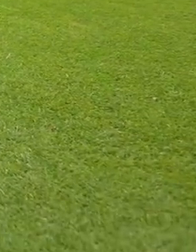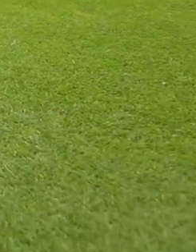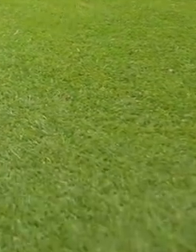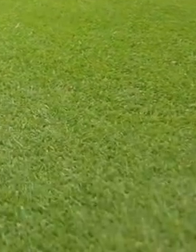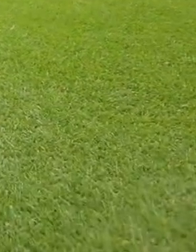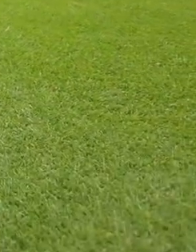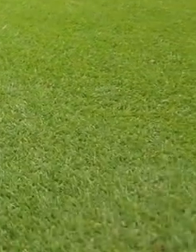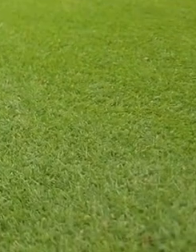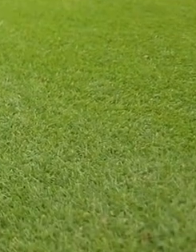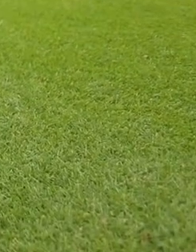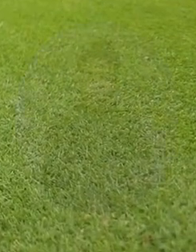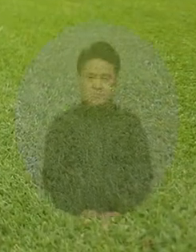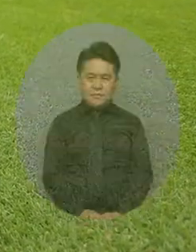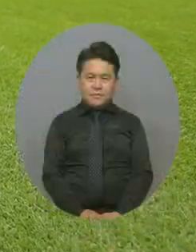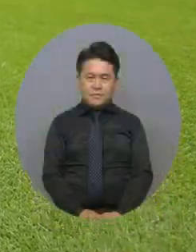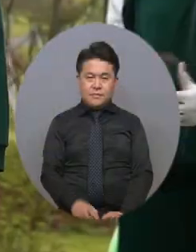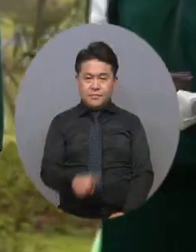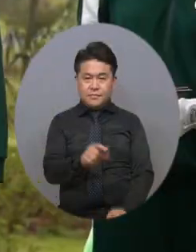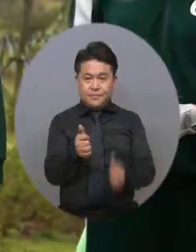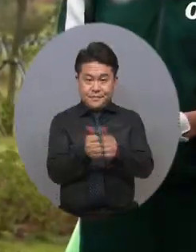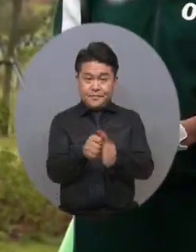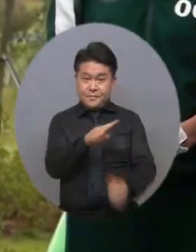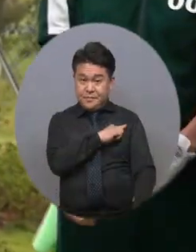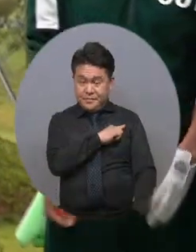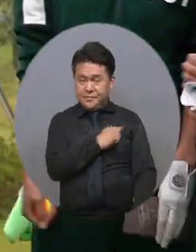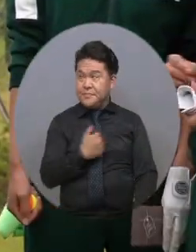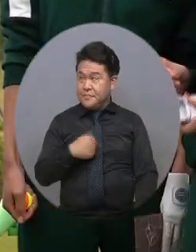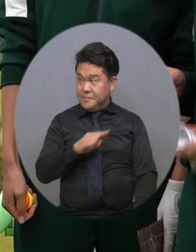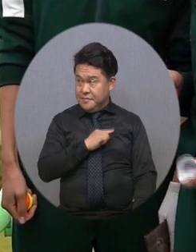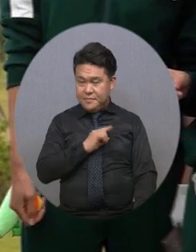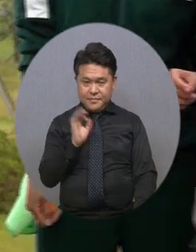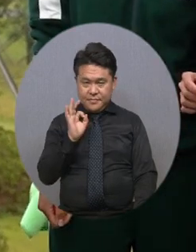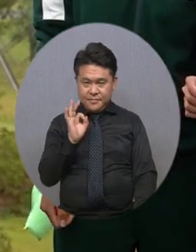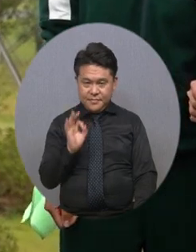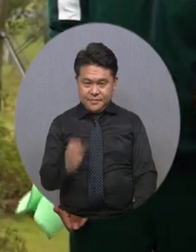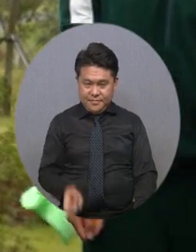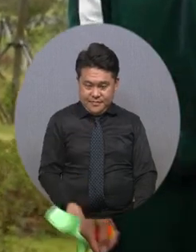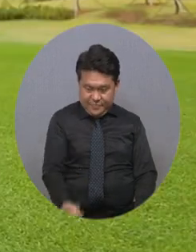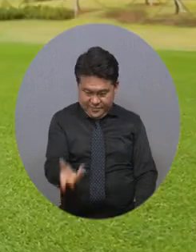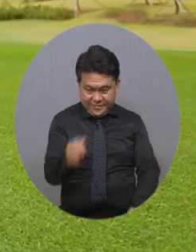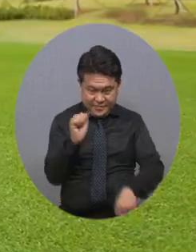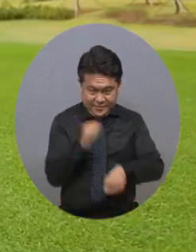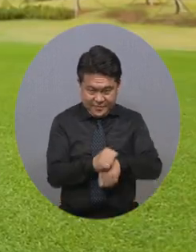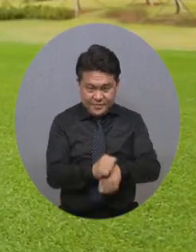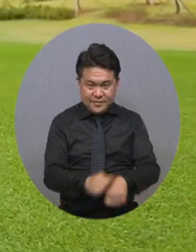남자 먼저 저희 먼저 하겠습니다. 언제나 또 기가 막히지, 구슬출이.